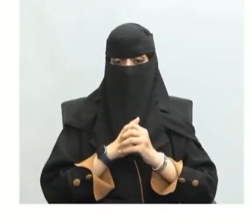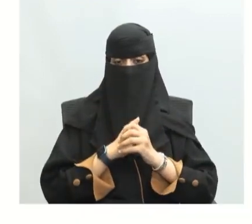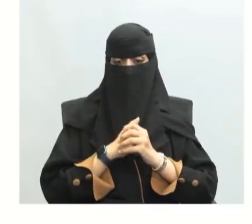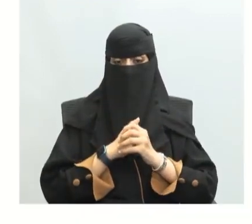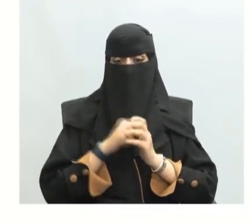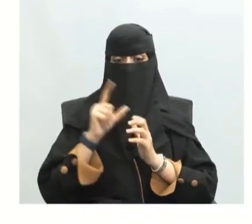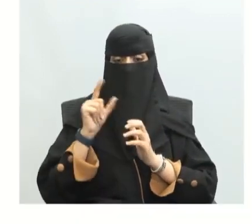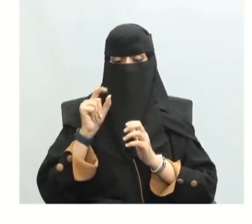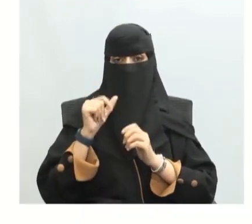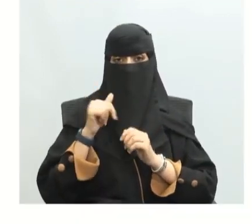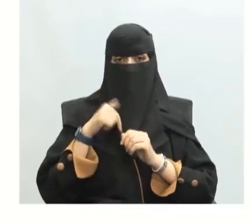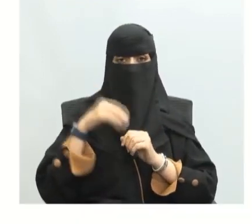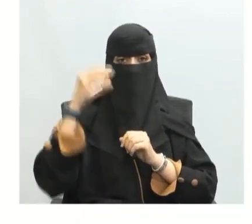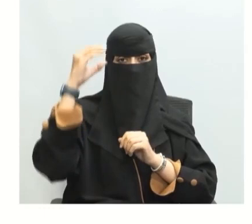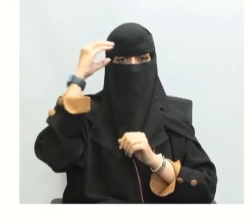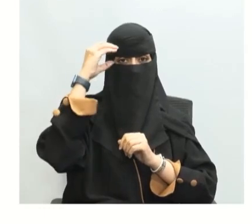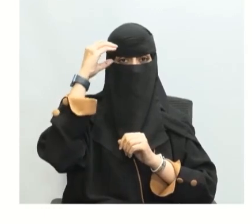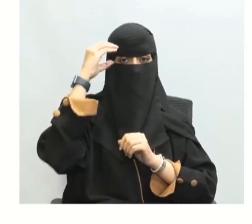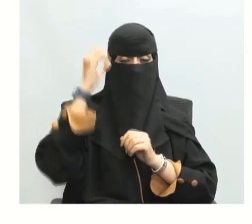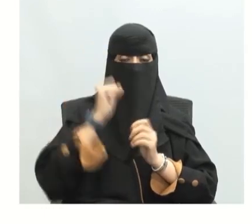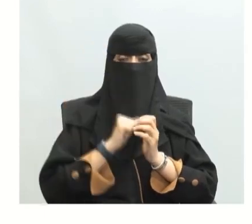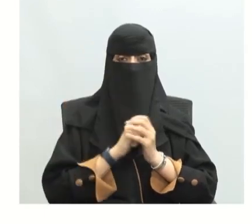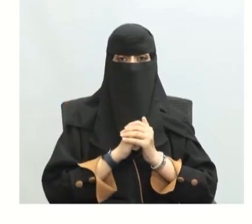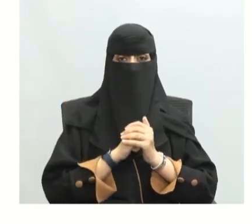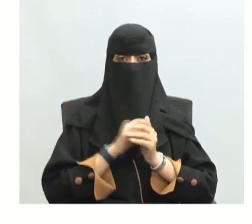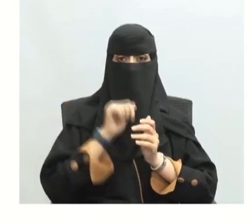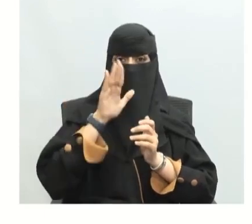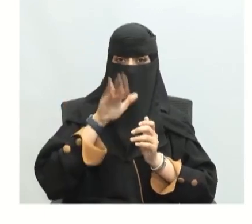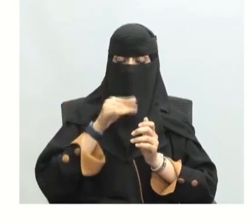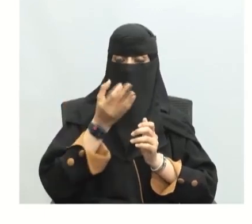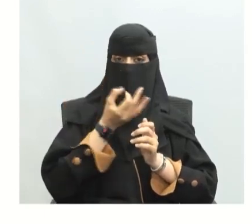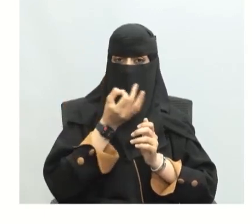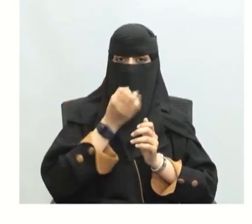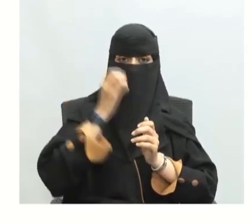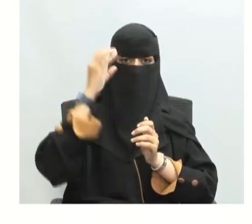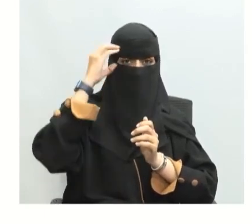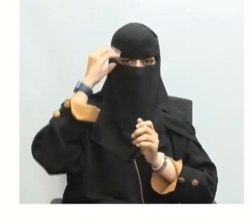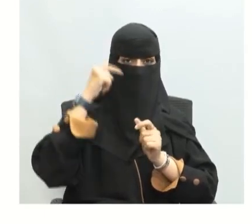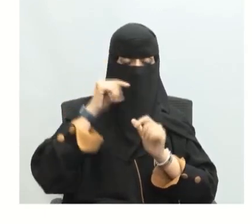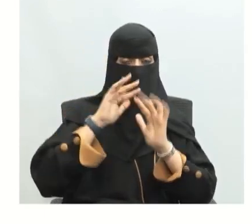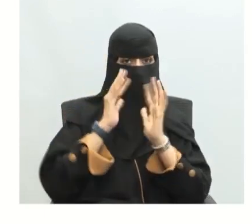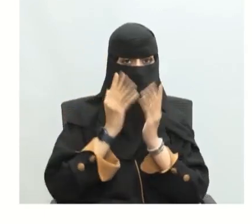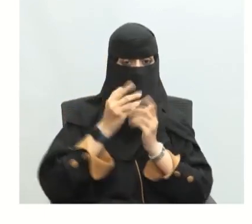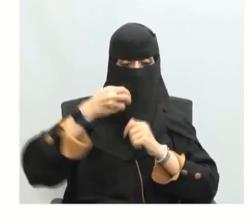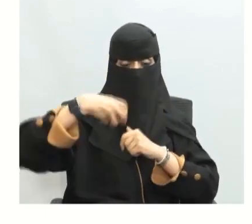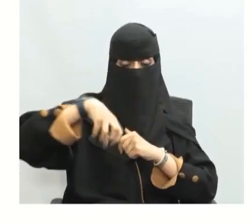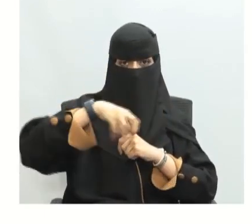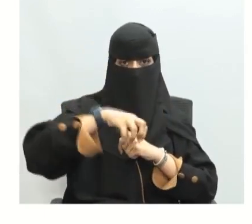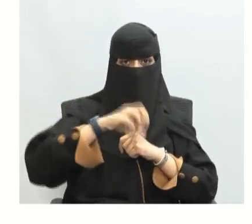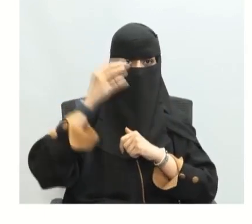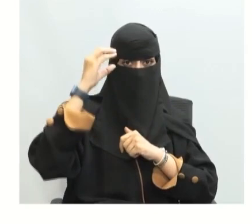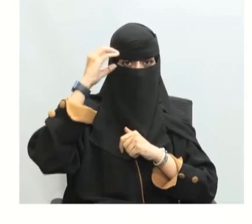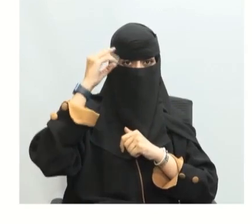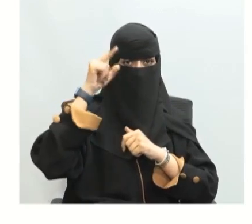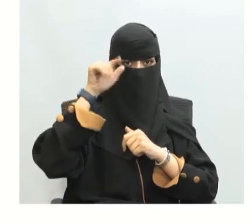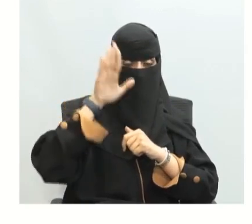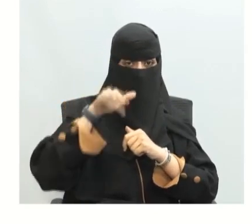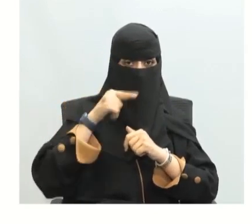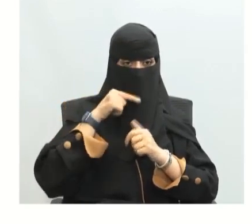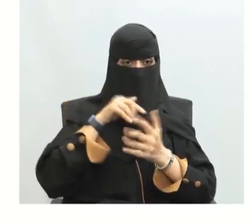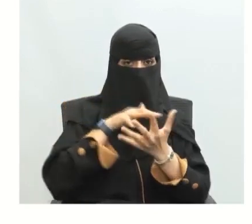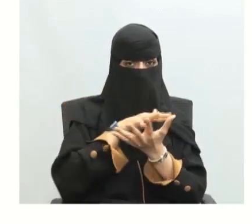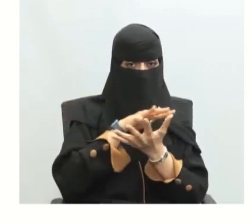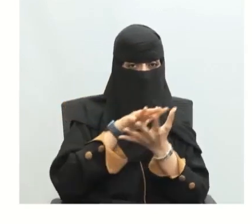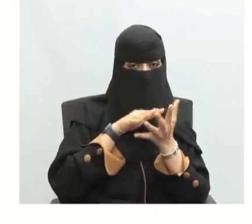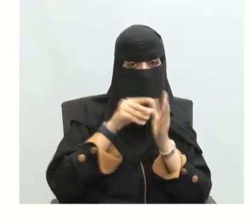احسنتم العلم وذكرنا ان العلم يشتمل نوعين العلم بالقضيه او